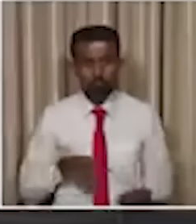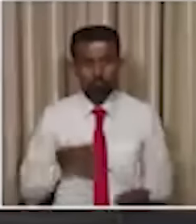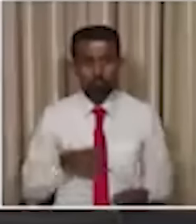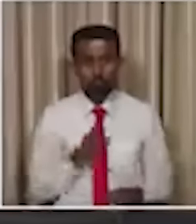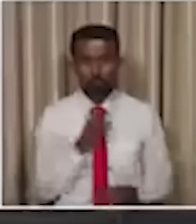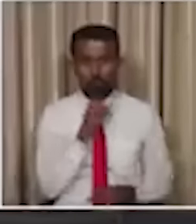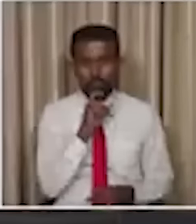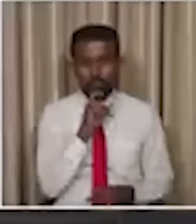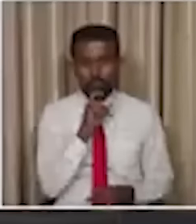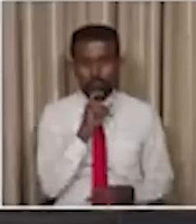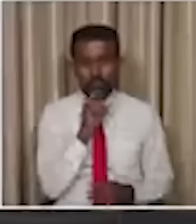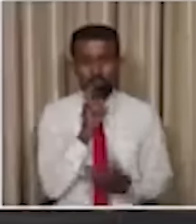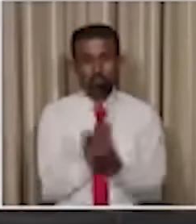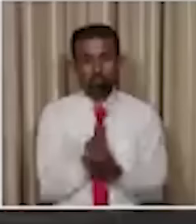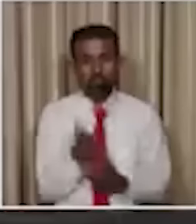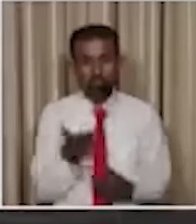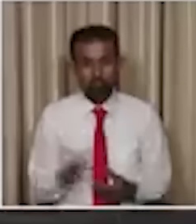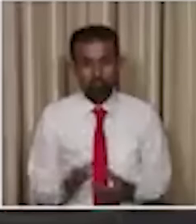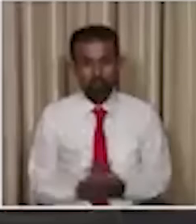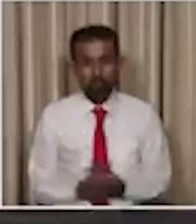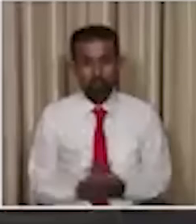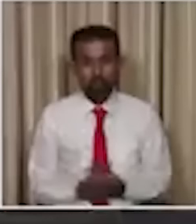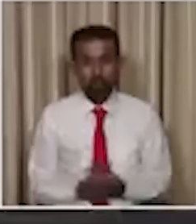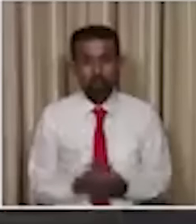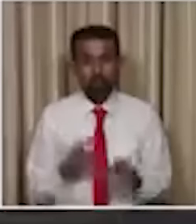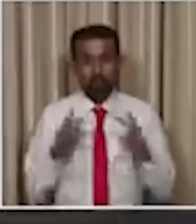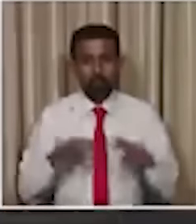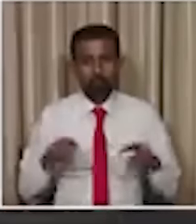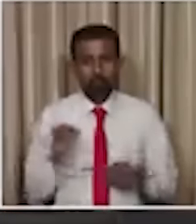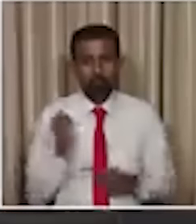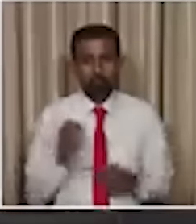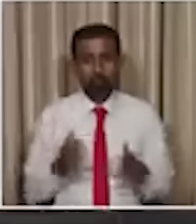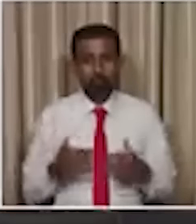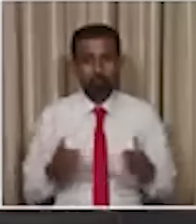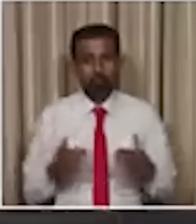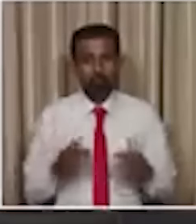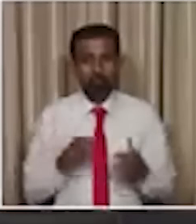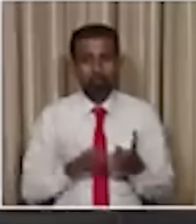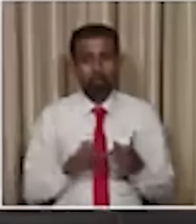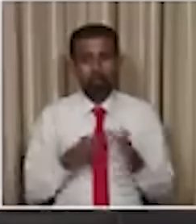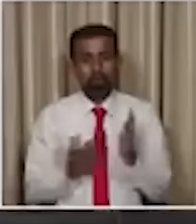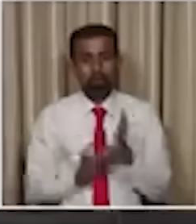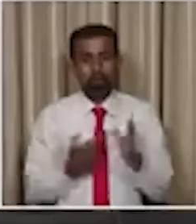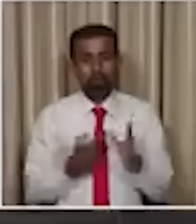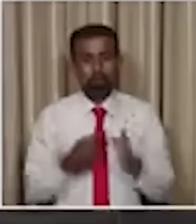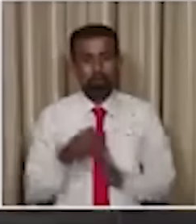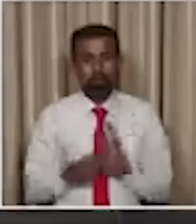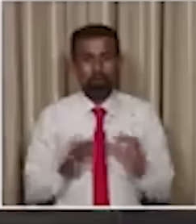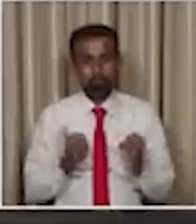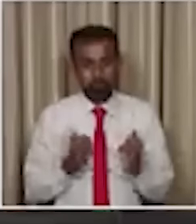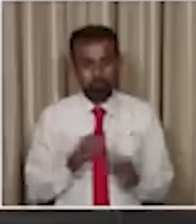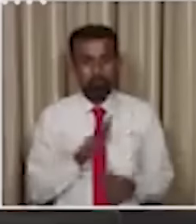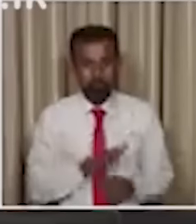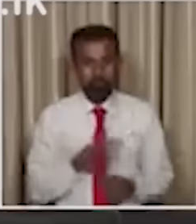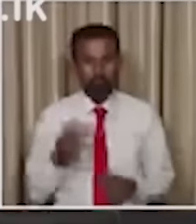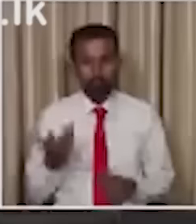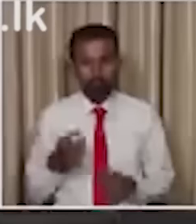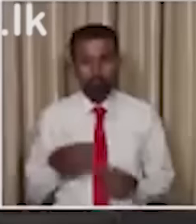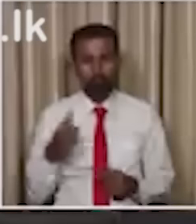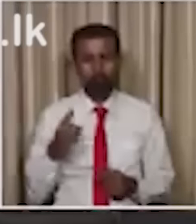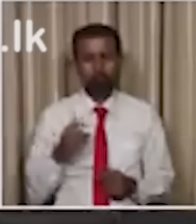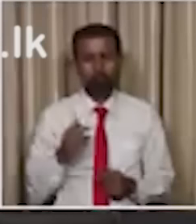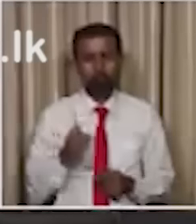ඒ ඉදිරියේ නඩු පවර ඇත. මේ අනුව විමර්ශන නිලධාරීන් තවදුරටත් සාරා ජස්මින් මෙරට ජීවත් වෙනවද නැතහොත් වෙනත්